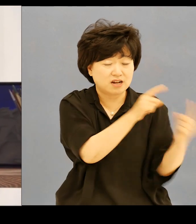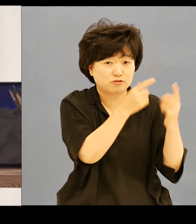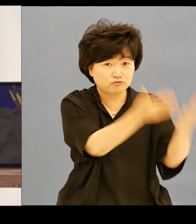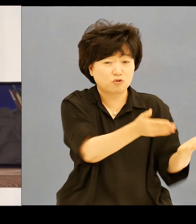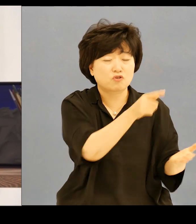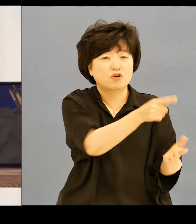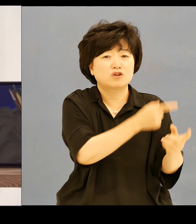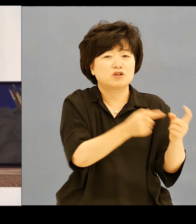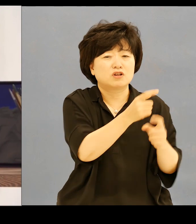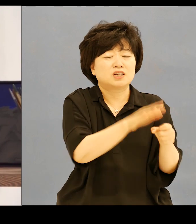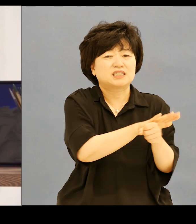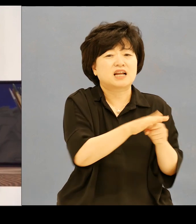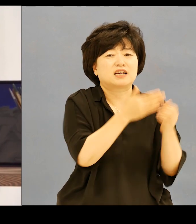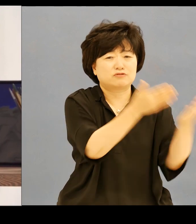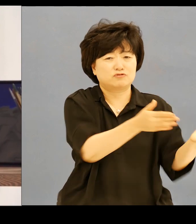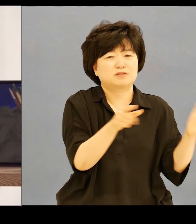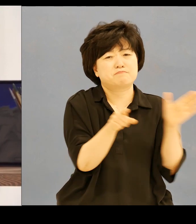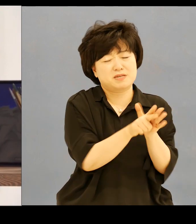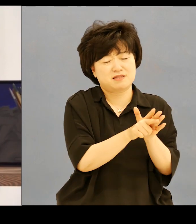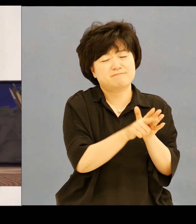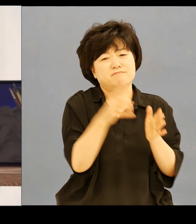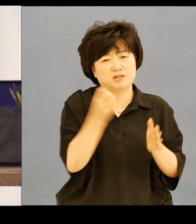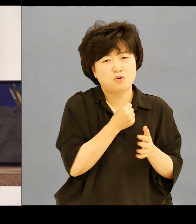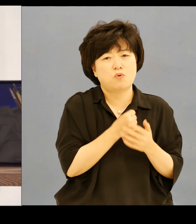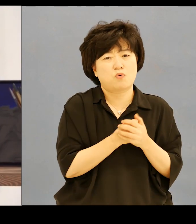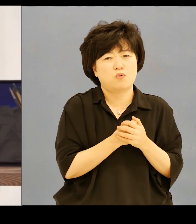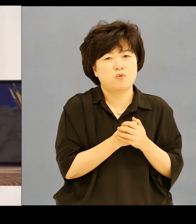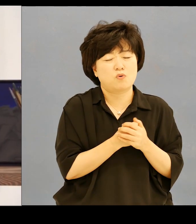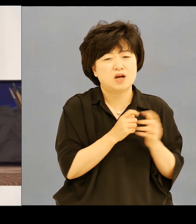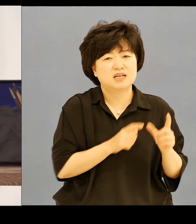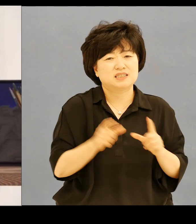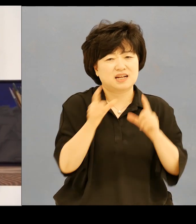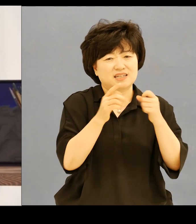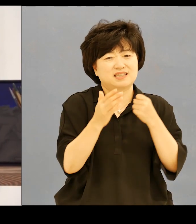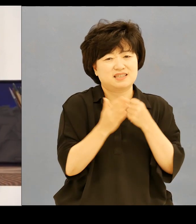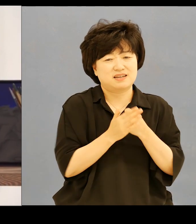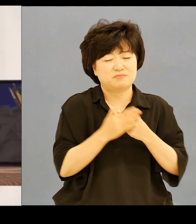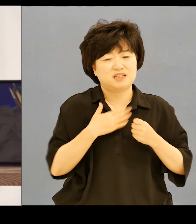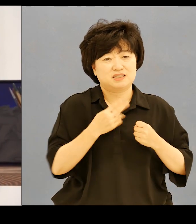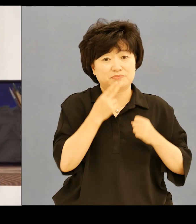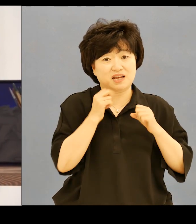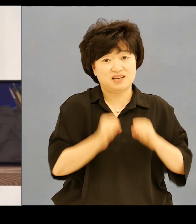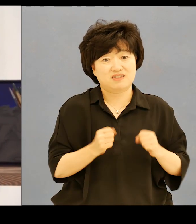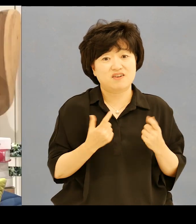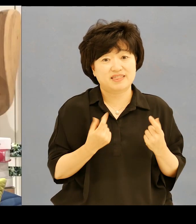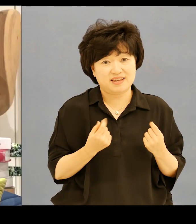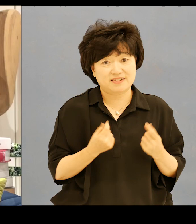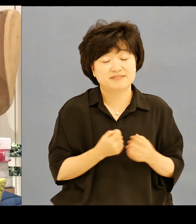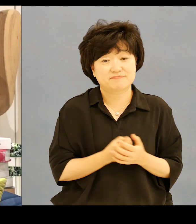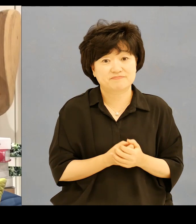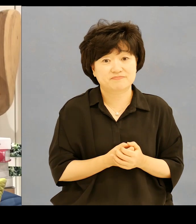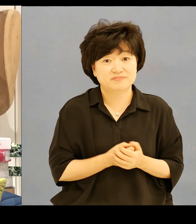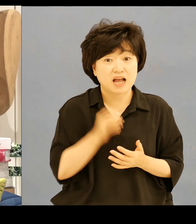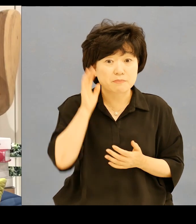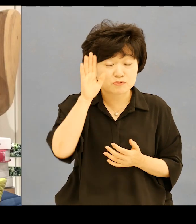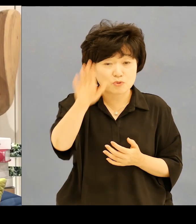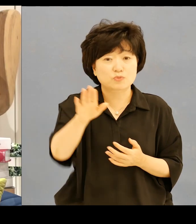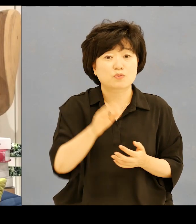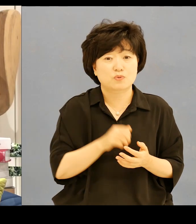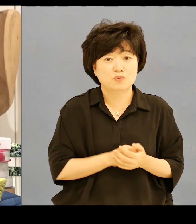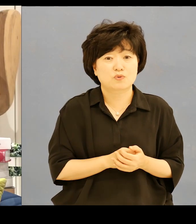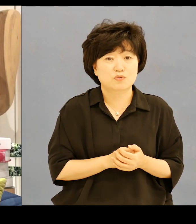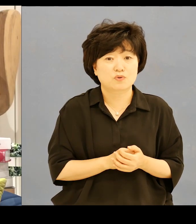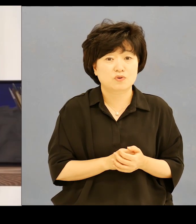살려주셨고 하나님이 나를 너무나도 사랑한다는 그 믿음을 가지고 살아가기 때문에 우리가 살 수 있는 것 같아요. 그래서 네.